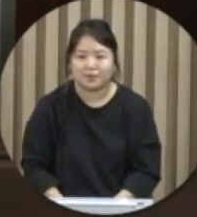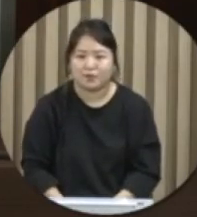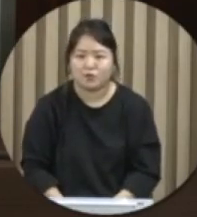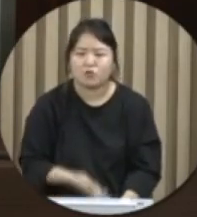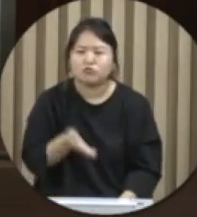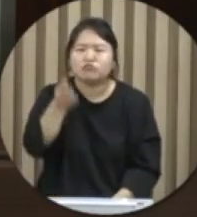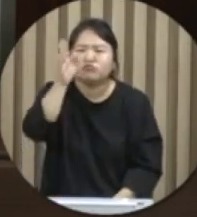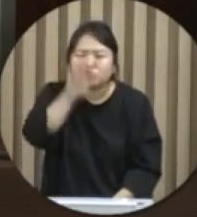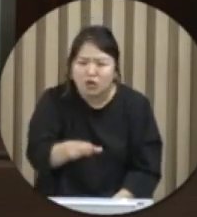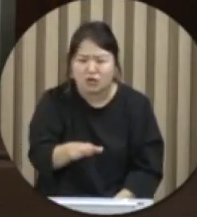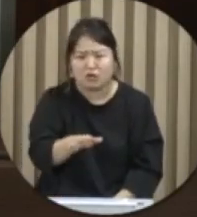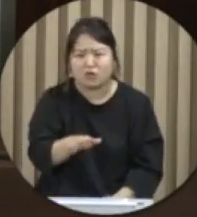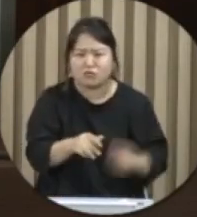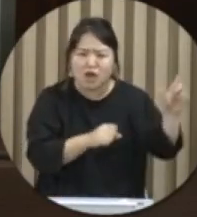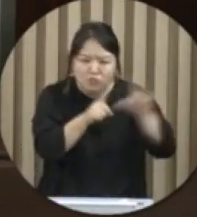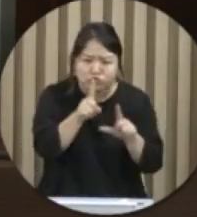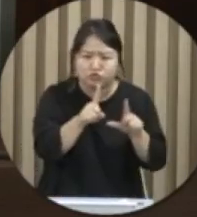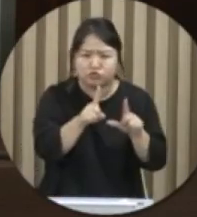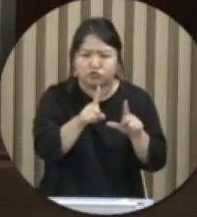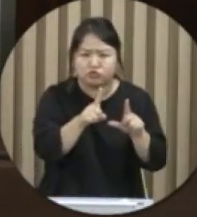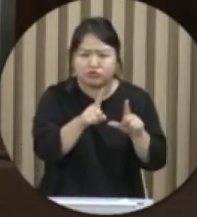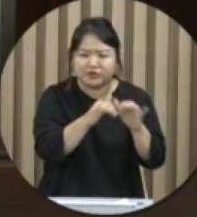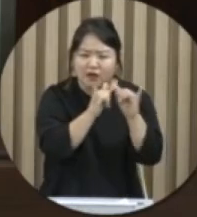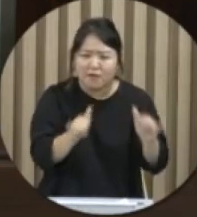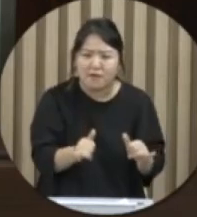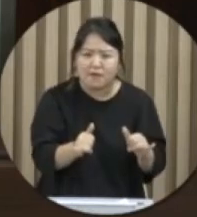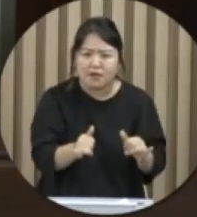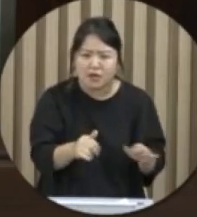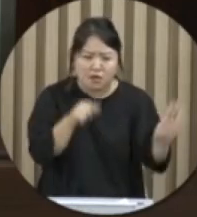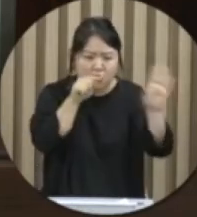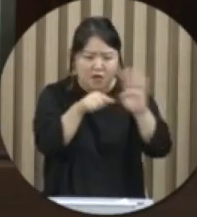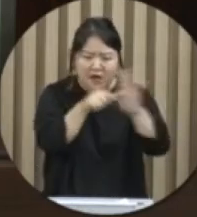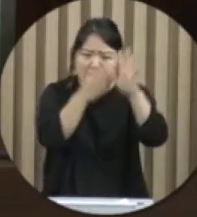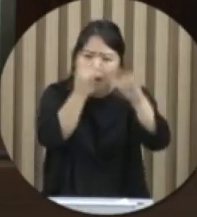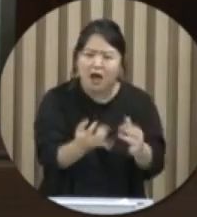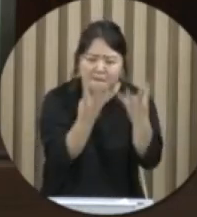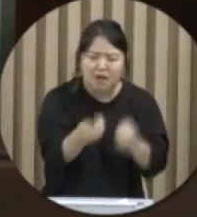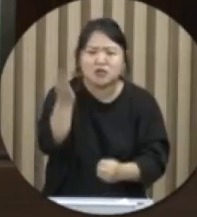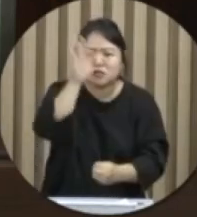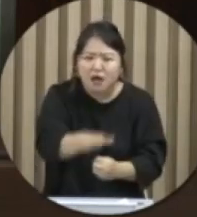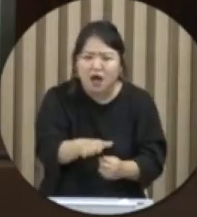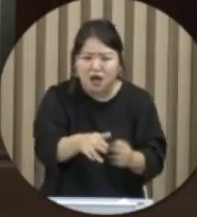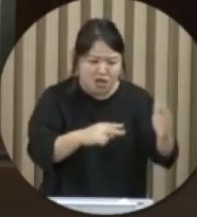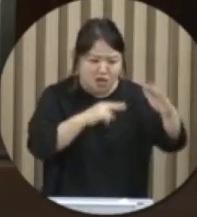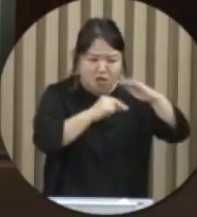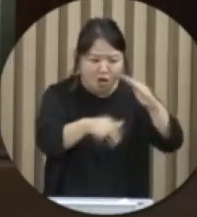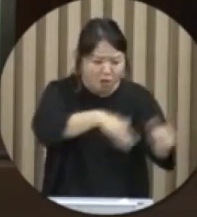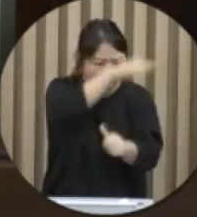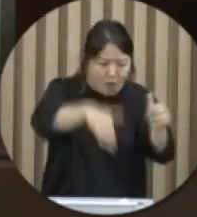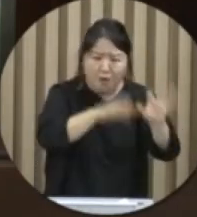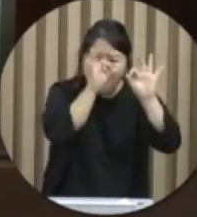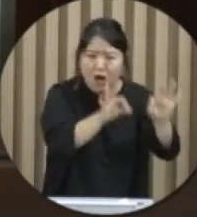그러나 많은 시민 분들이 이용하고 있는 전철 역사 치고 평점 앱 평점 적의 모습은